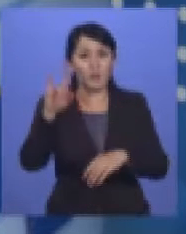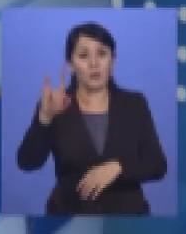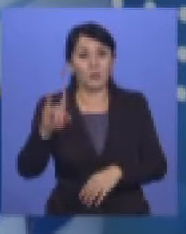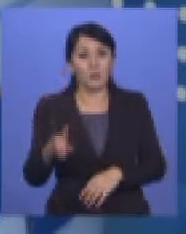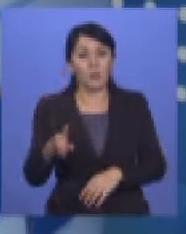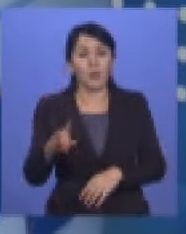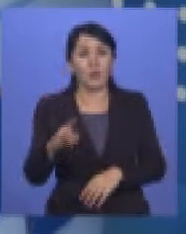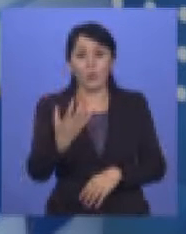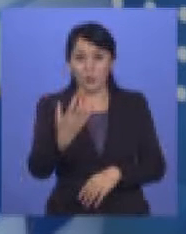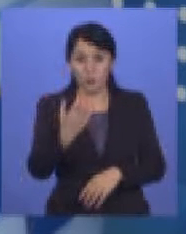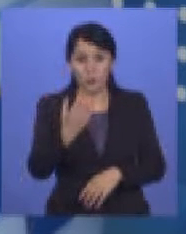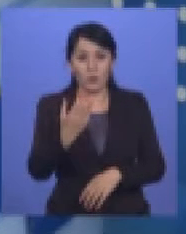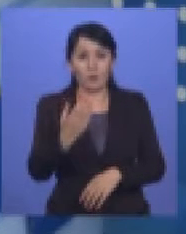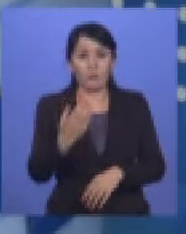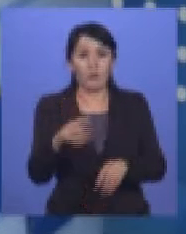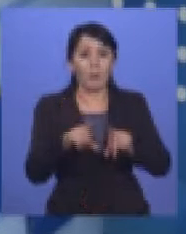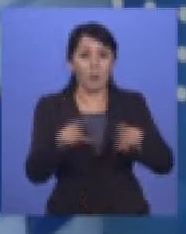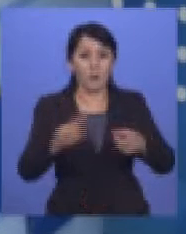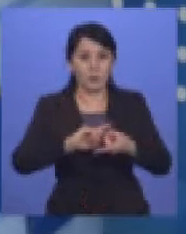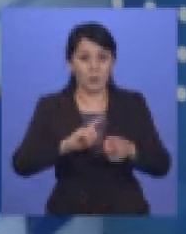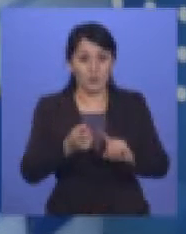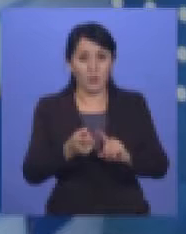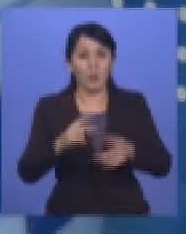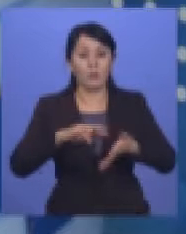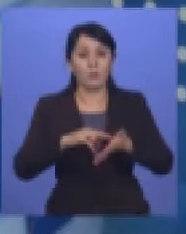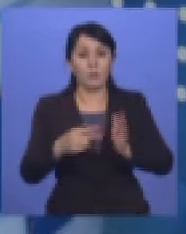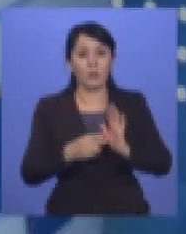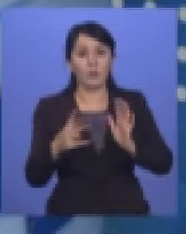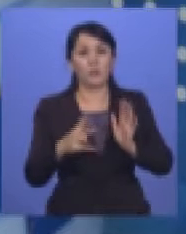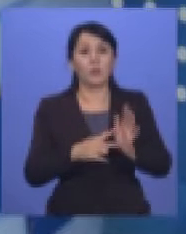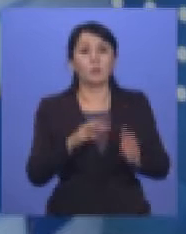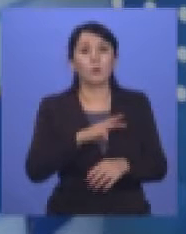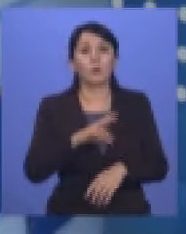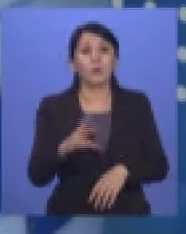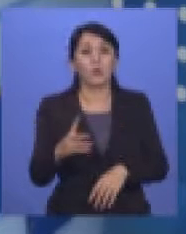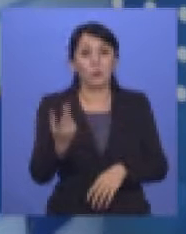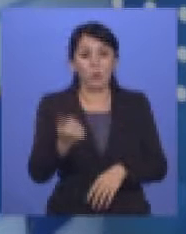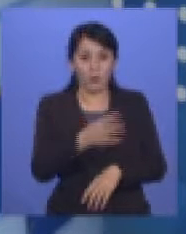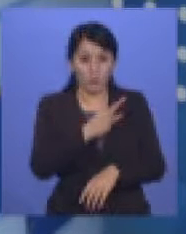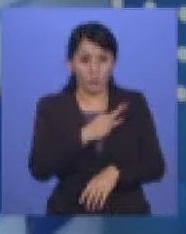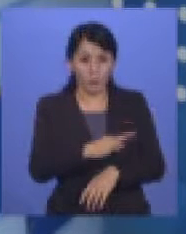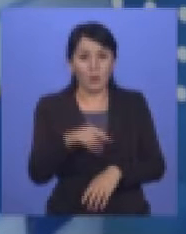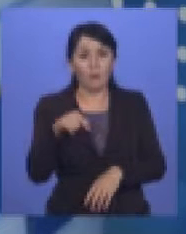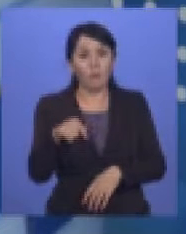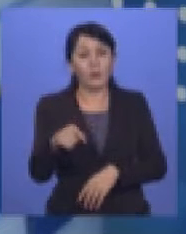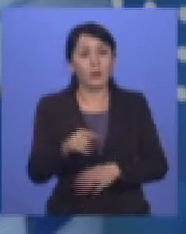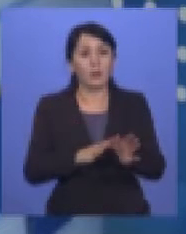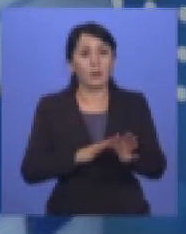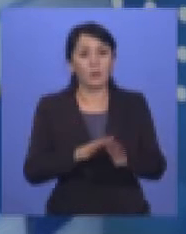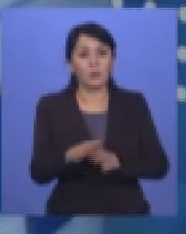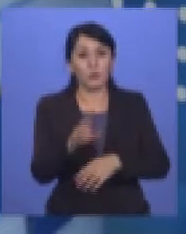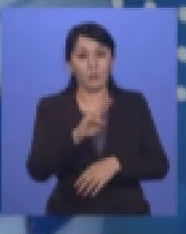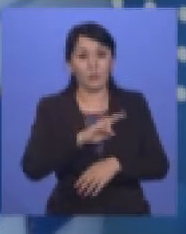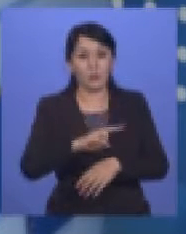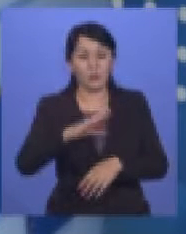мен терезелері және жылу жүйесі толығымен алмастырылуда. Ол үшін бюджеттен 80 миллион теңгеге жуық қаржы бөлінген. Мұнда